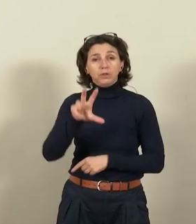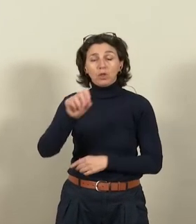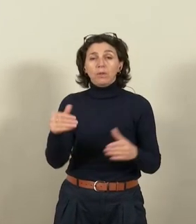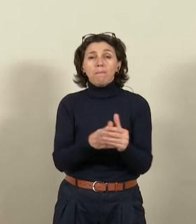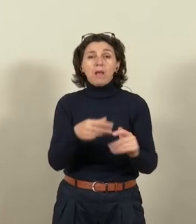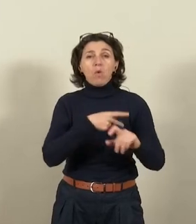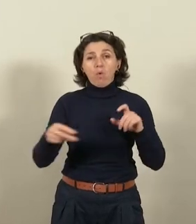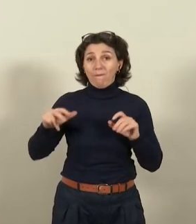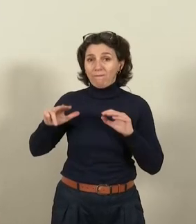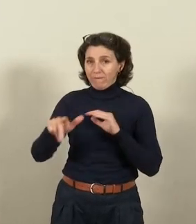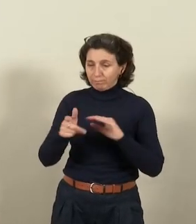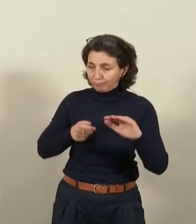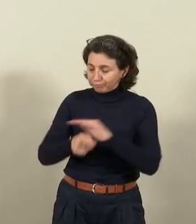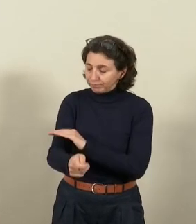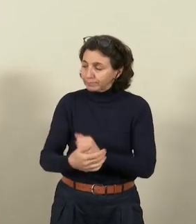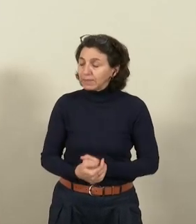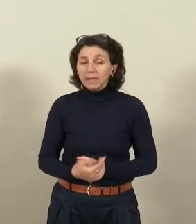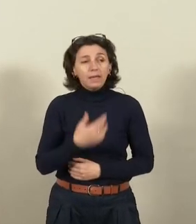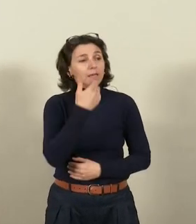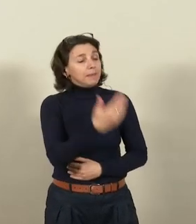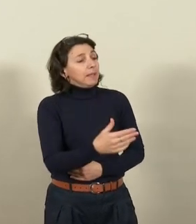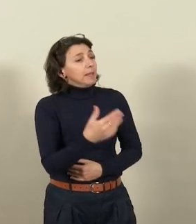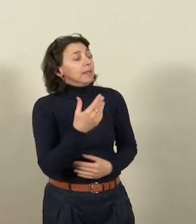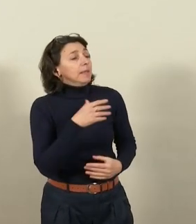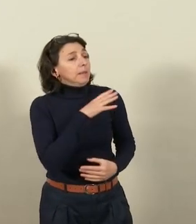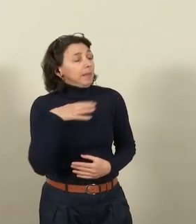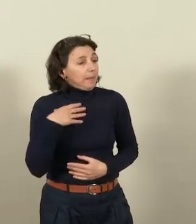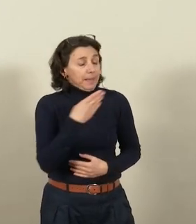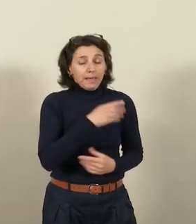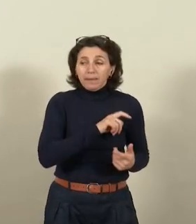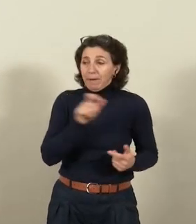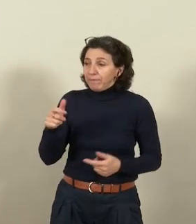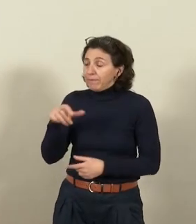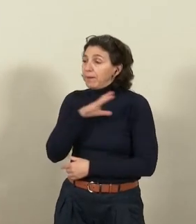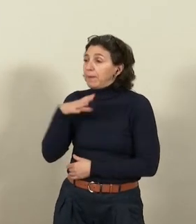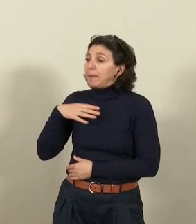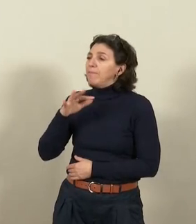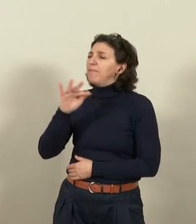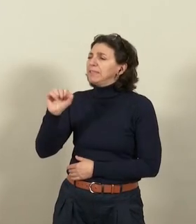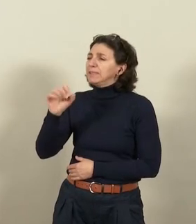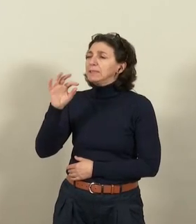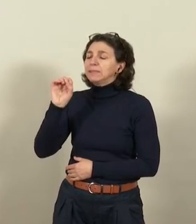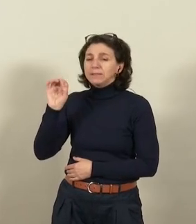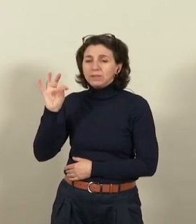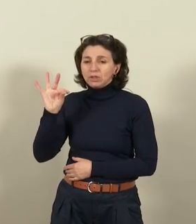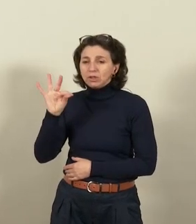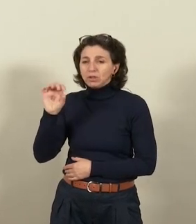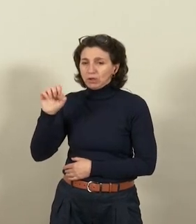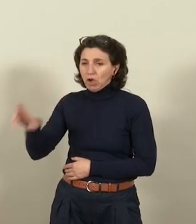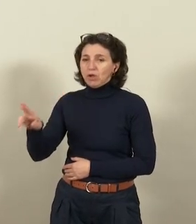beaucoup madame marier madame fister vous avez la parole merci bonsoir à toutes et